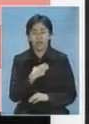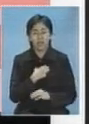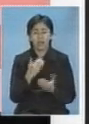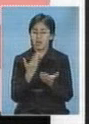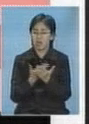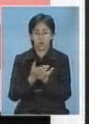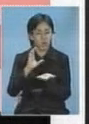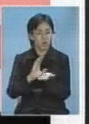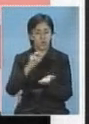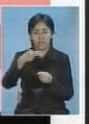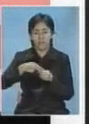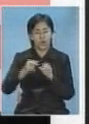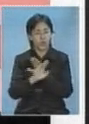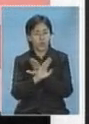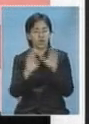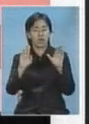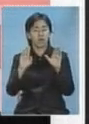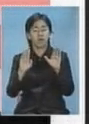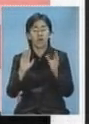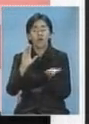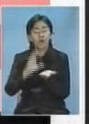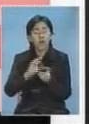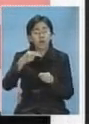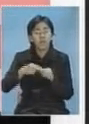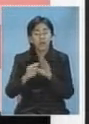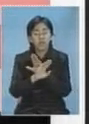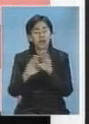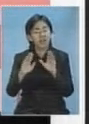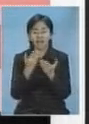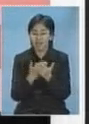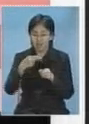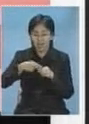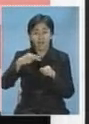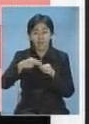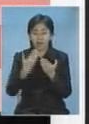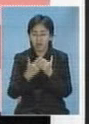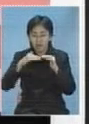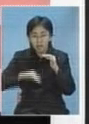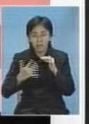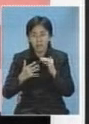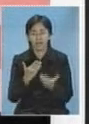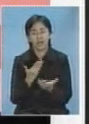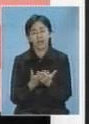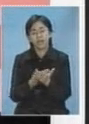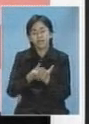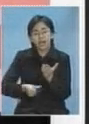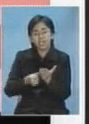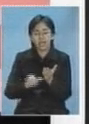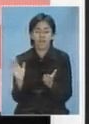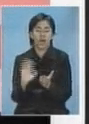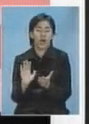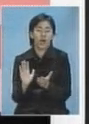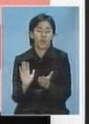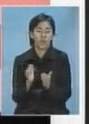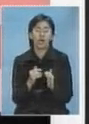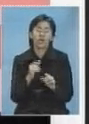น้ำมันสรุปแล้วท่านไม่ได้ยกเลิกกองทุนน้ำมันเพื่อทำให้ราคาน้ำมันลดลงครับแต่ท่านยกเว้นการจัดเก็บชั่วคราวเป็นโปรโม